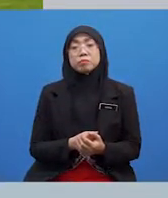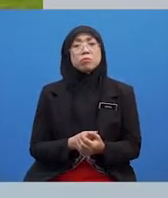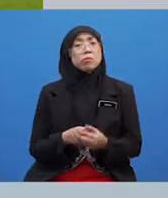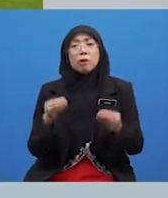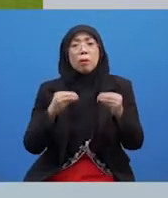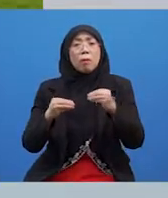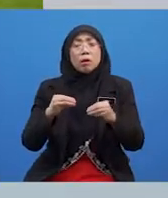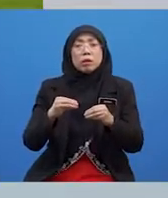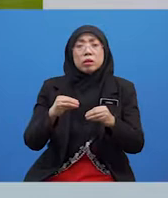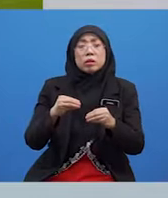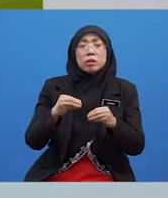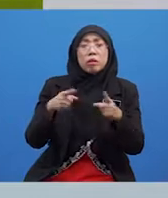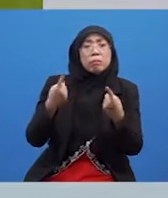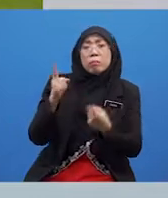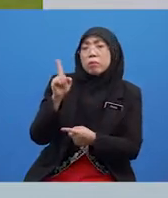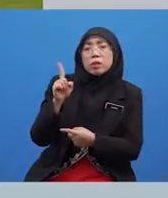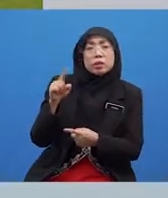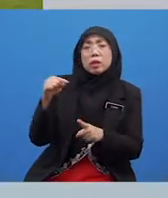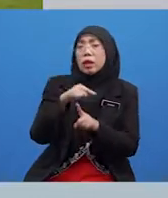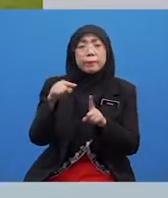ketika menjaringkan gol.